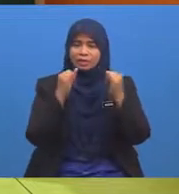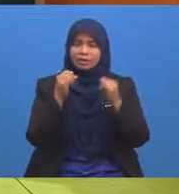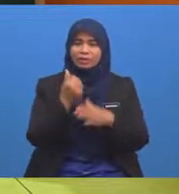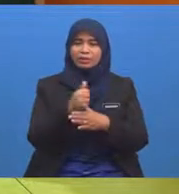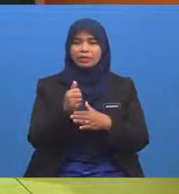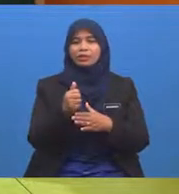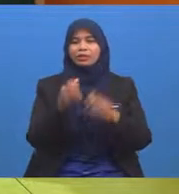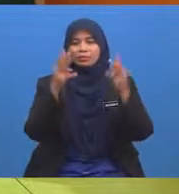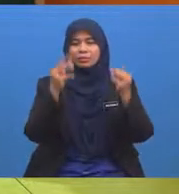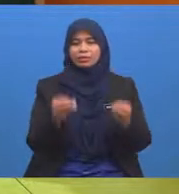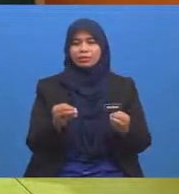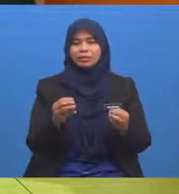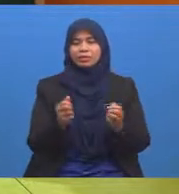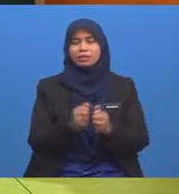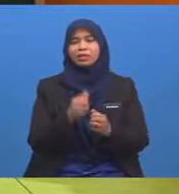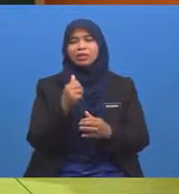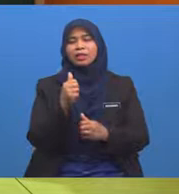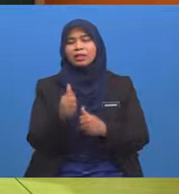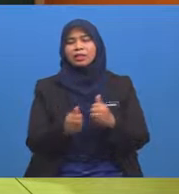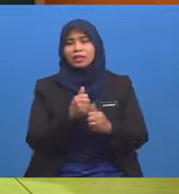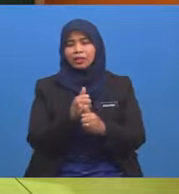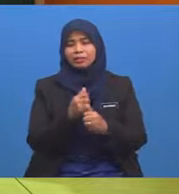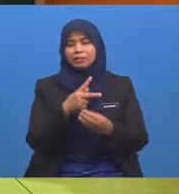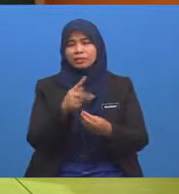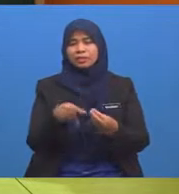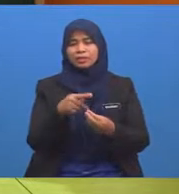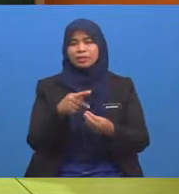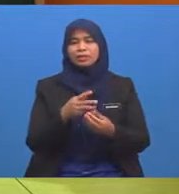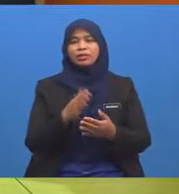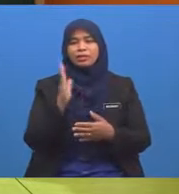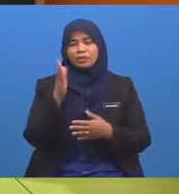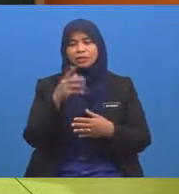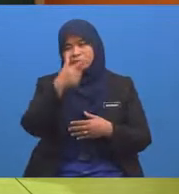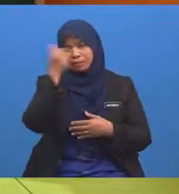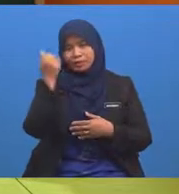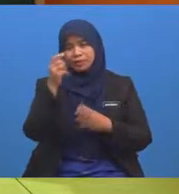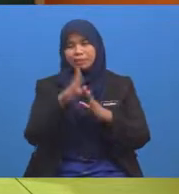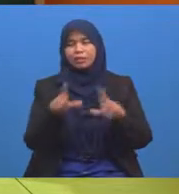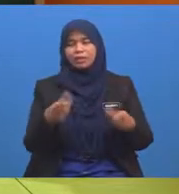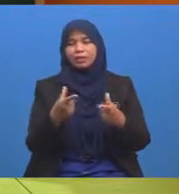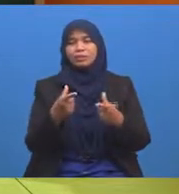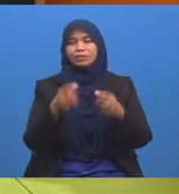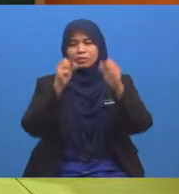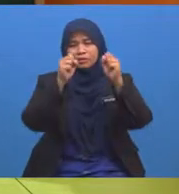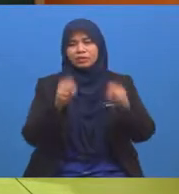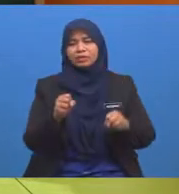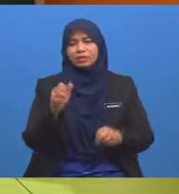dan alam sekitar fizikal telah menyebabkan berlakunya perubahan terhadap sistem